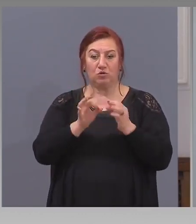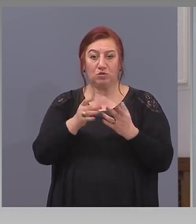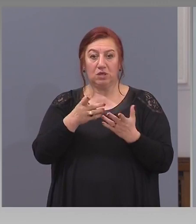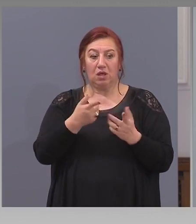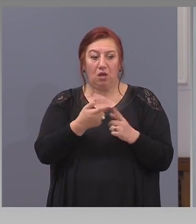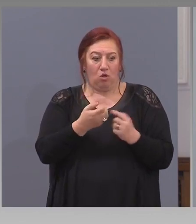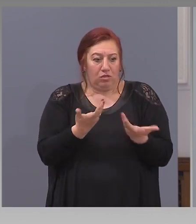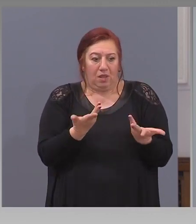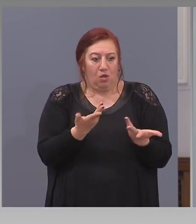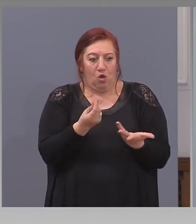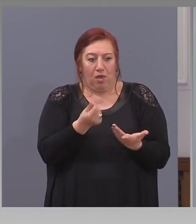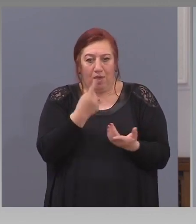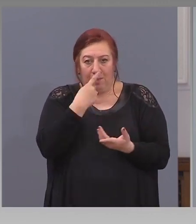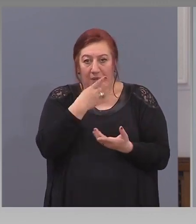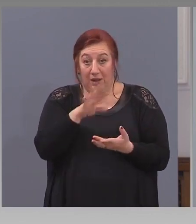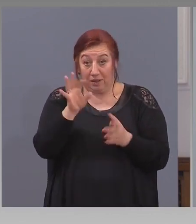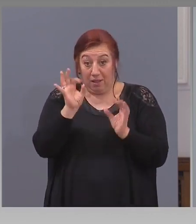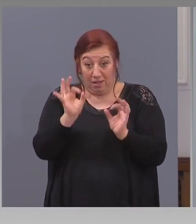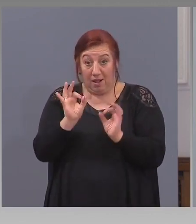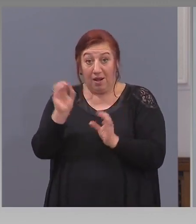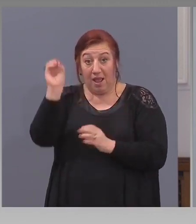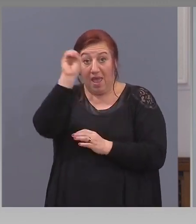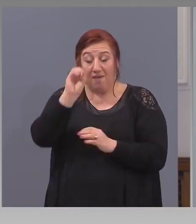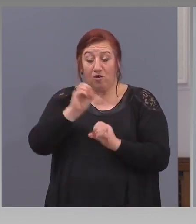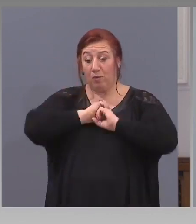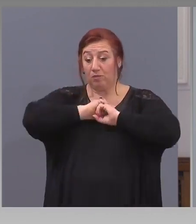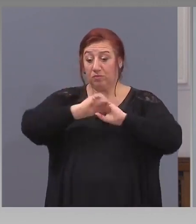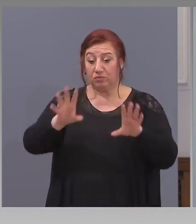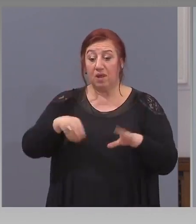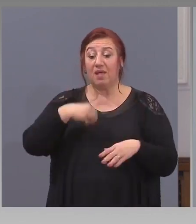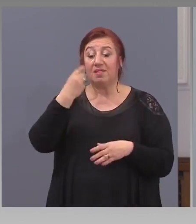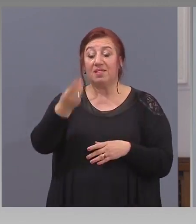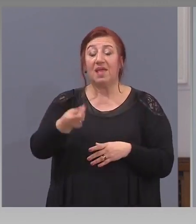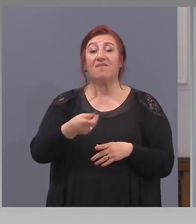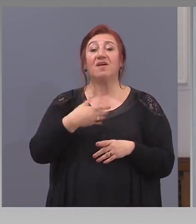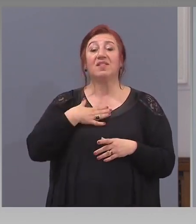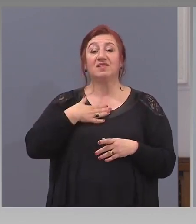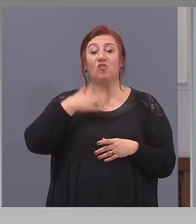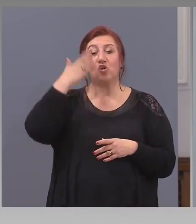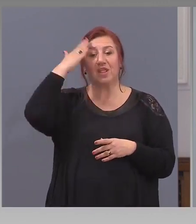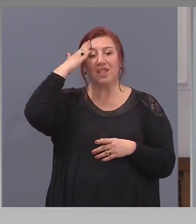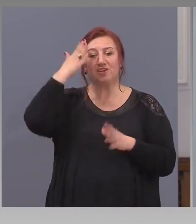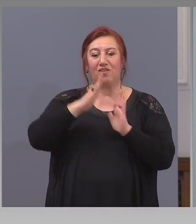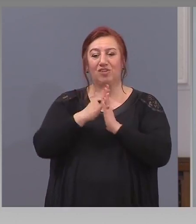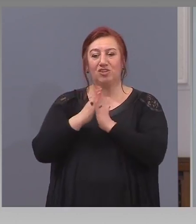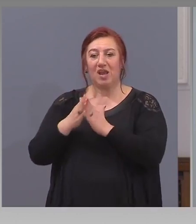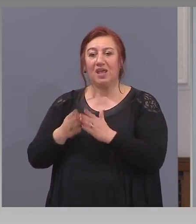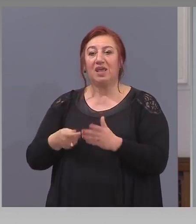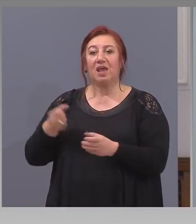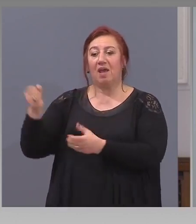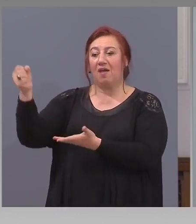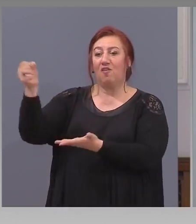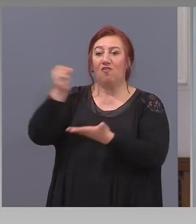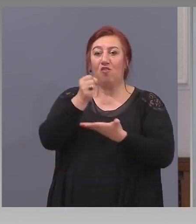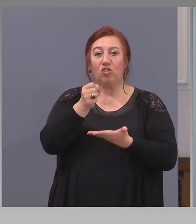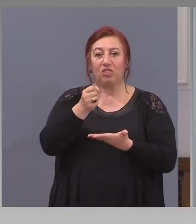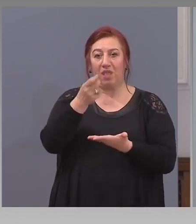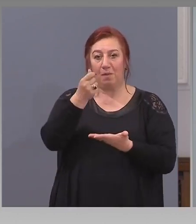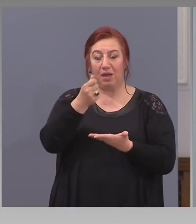Нали Европа дава пари за борба с коронавируса на своите страни членки? Кой ти го е казал това? Не дават